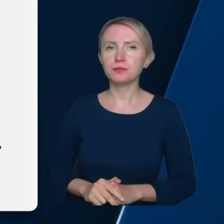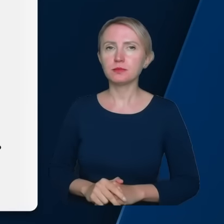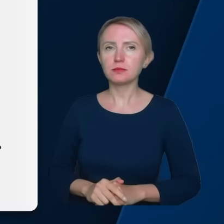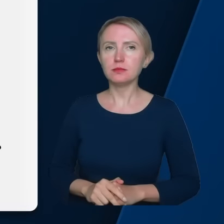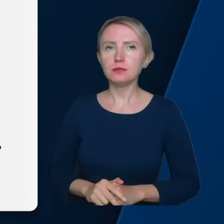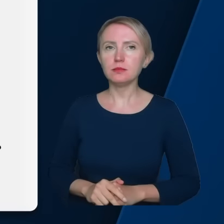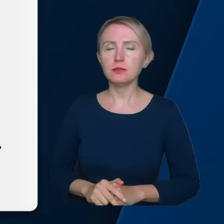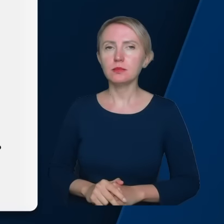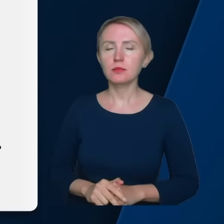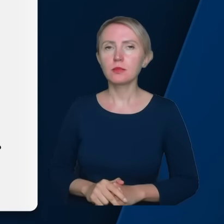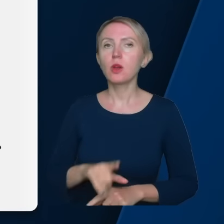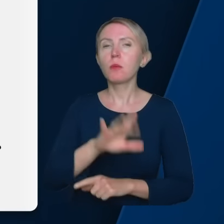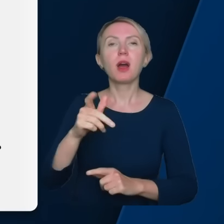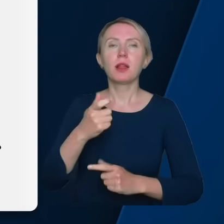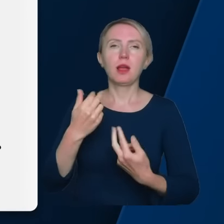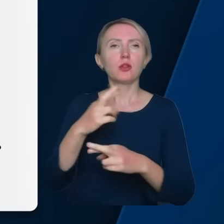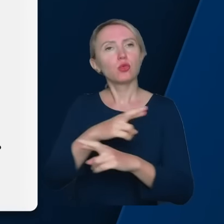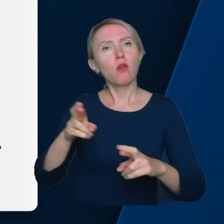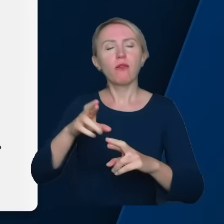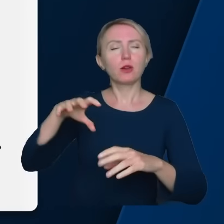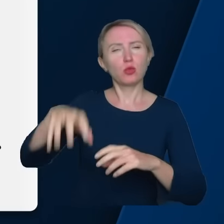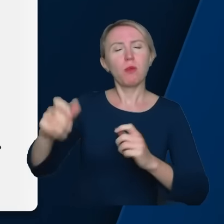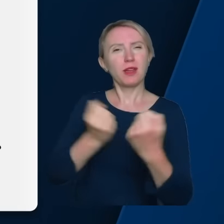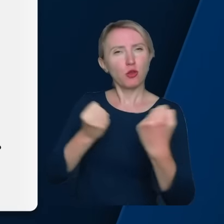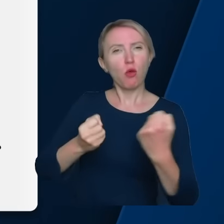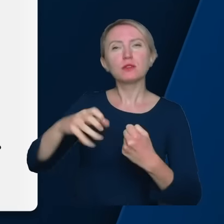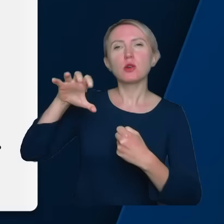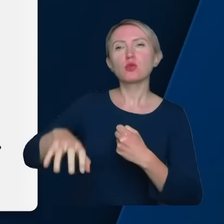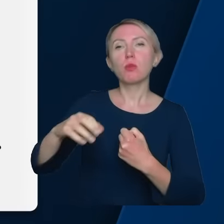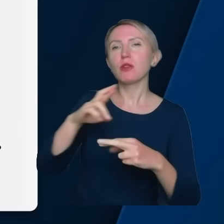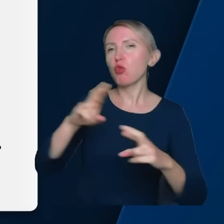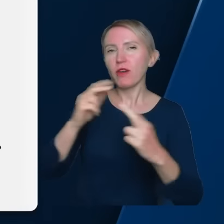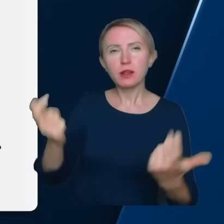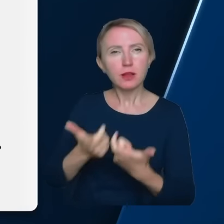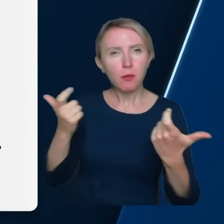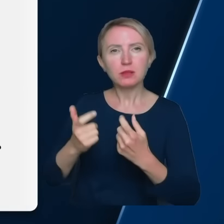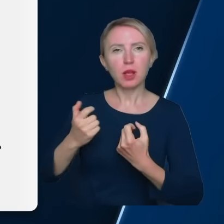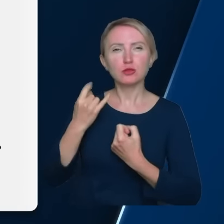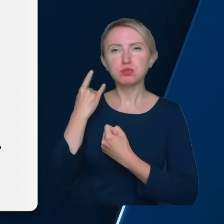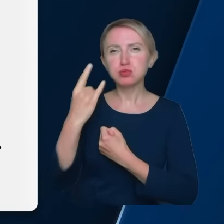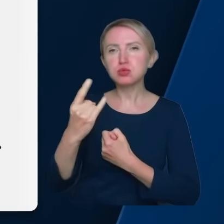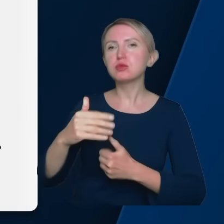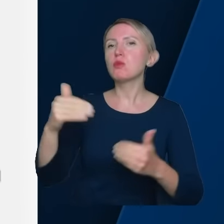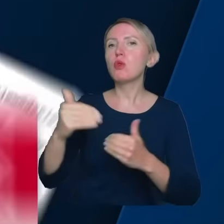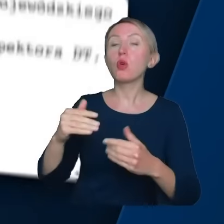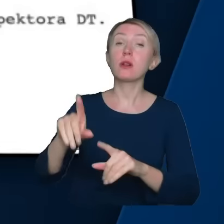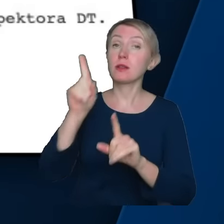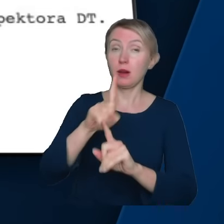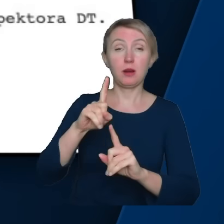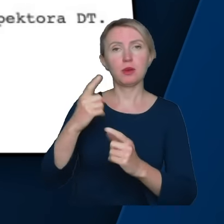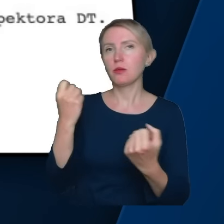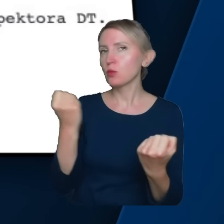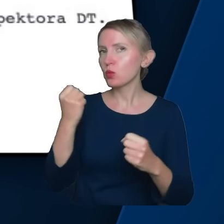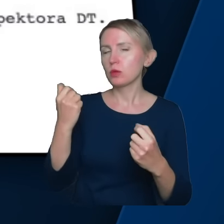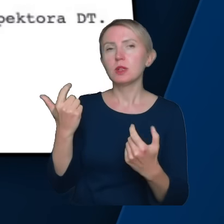którzy przewożą towary niebezpieczne, więc mogło dochodzić do tak naprawdę dużego zagrożenia w